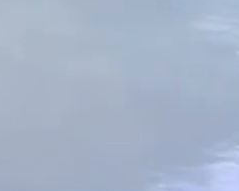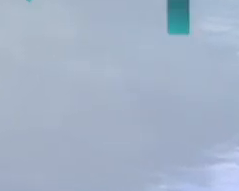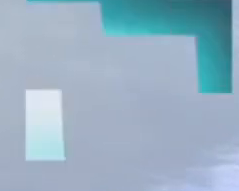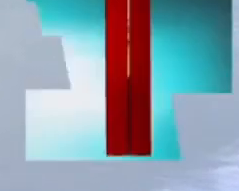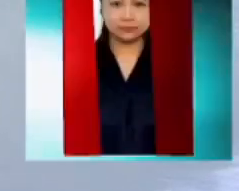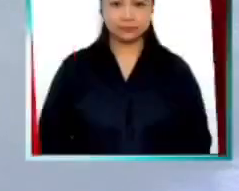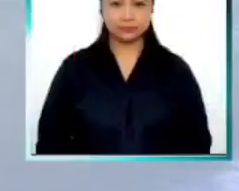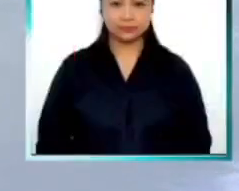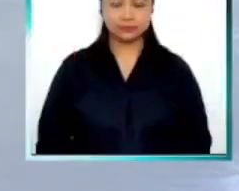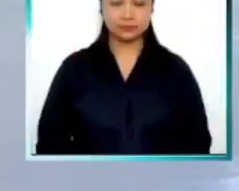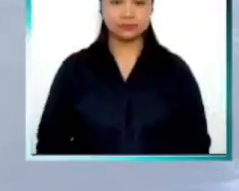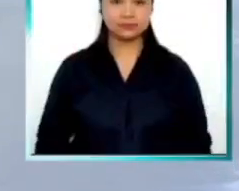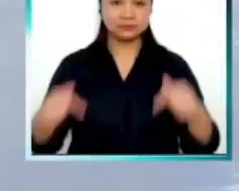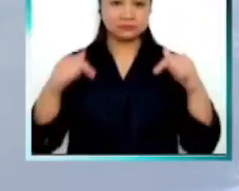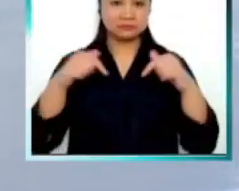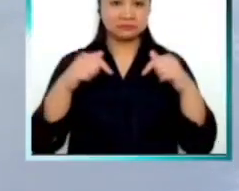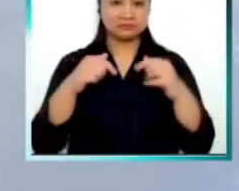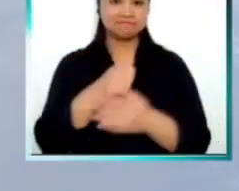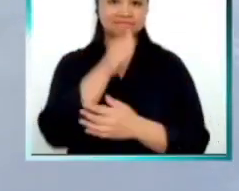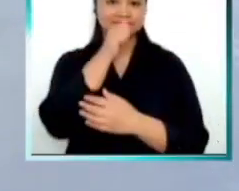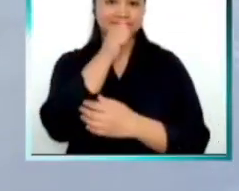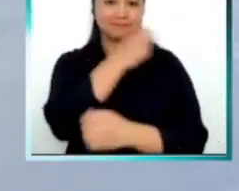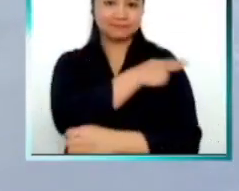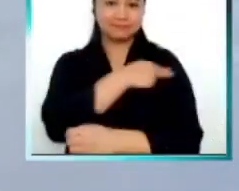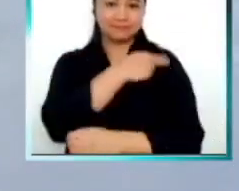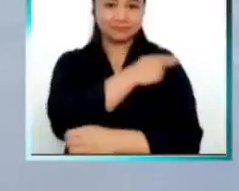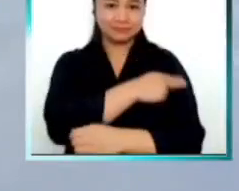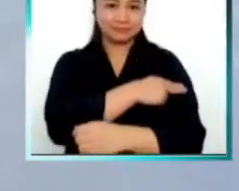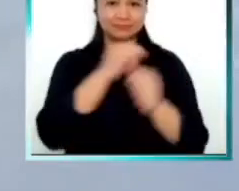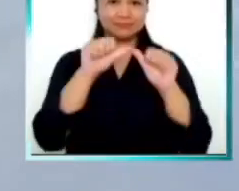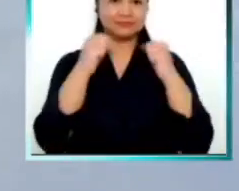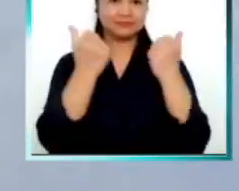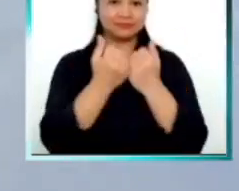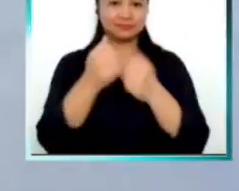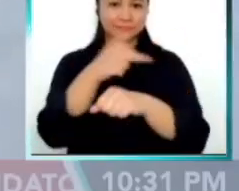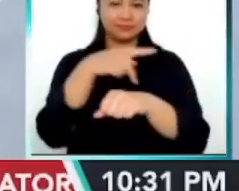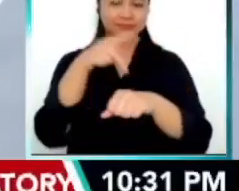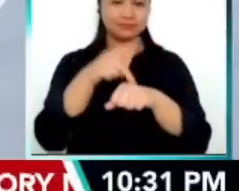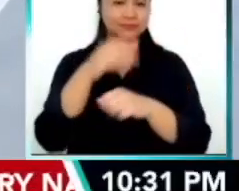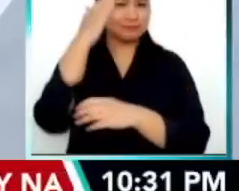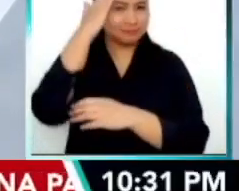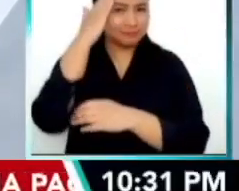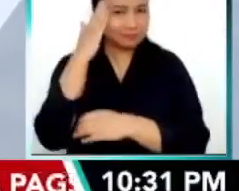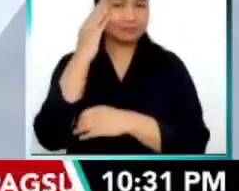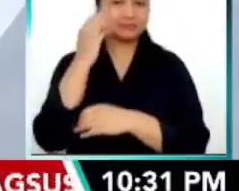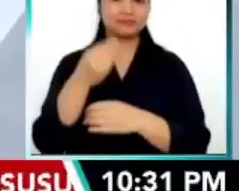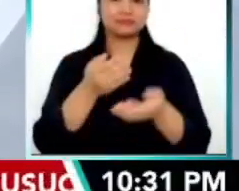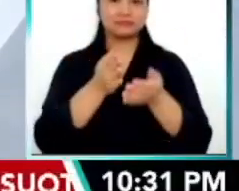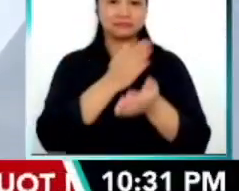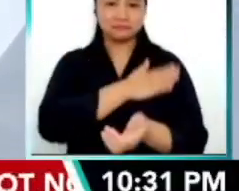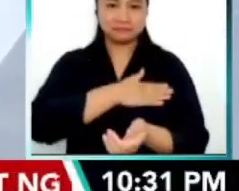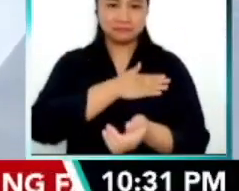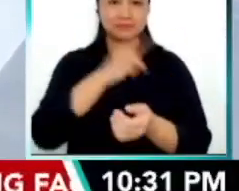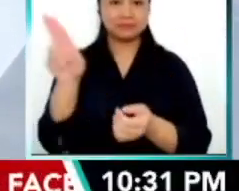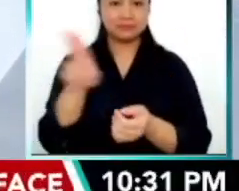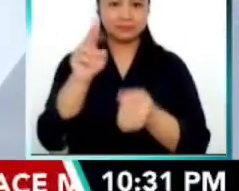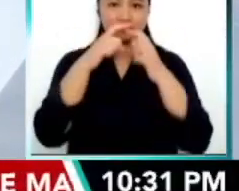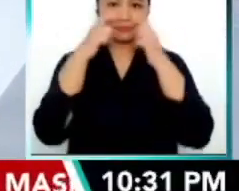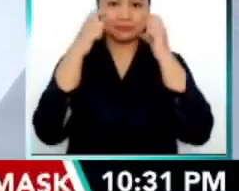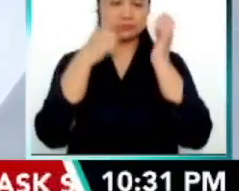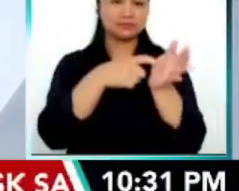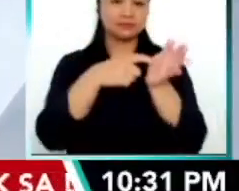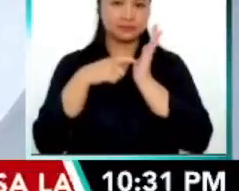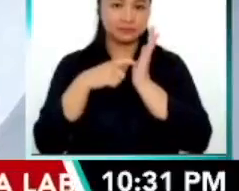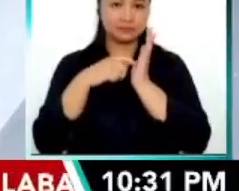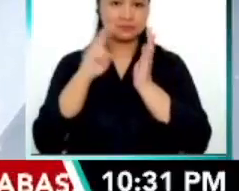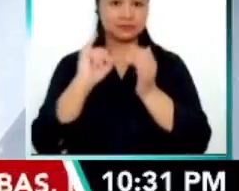Nanawagan ng Private Hospitals Association of the Philippines na ibalik muna ng gobyerno ang mandatory na pagsusuot ng face masks kahit nasa